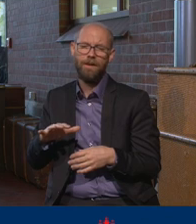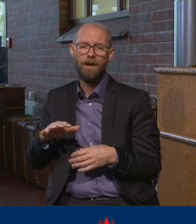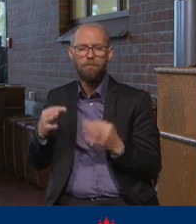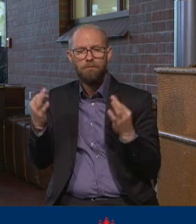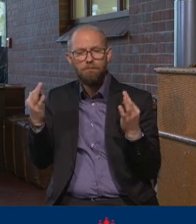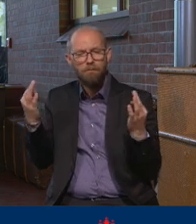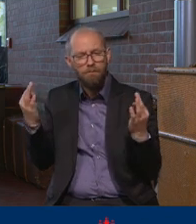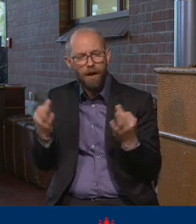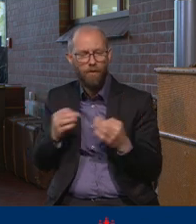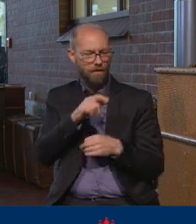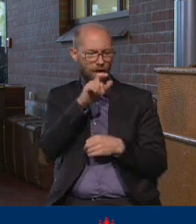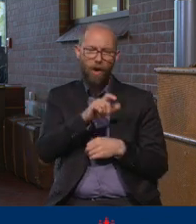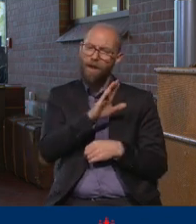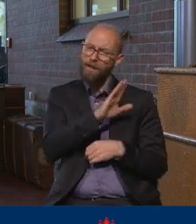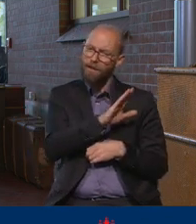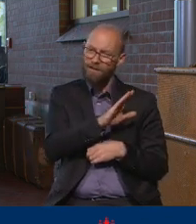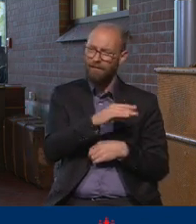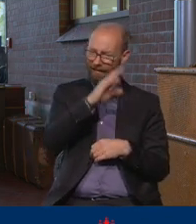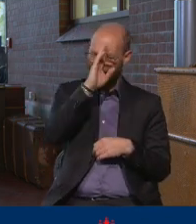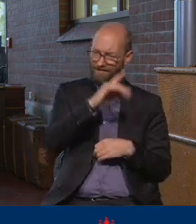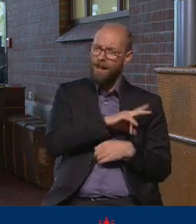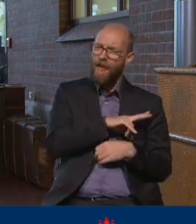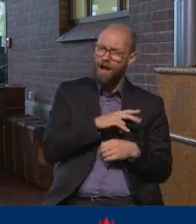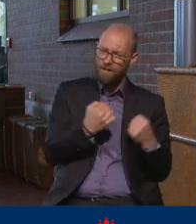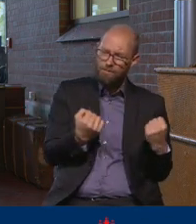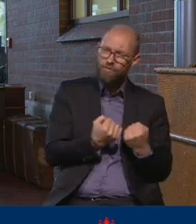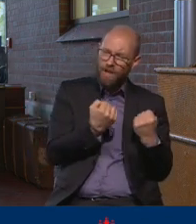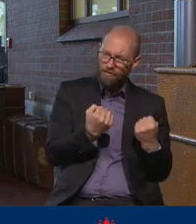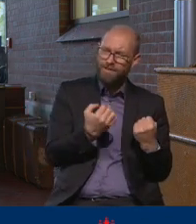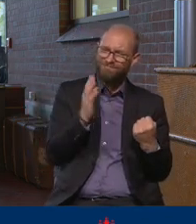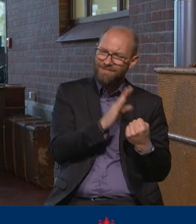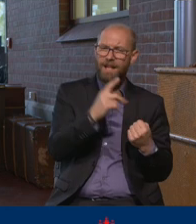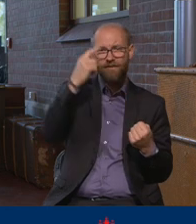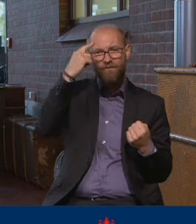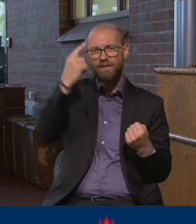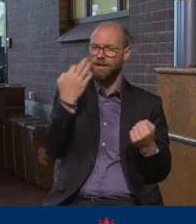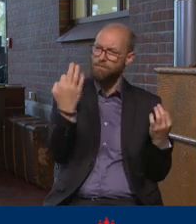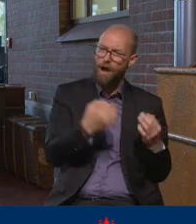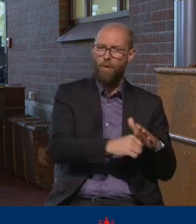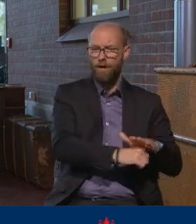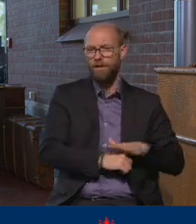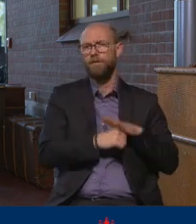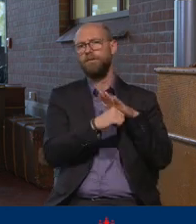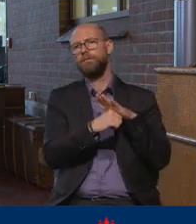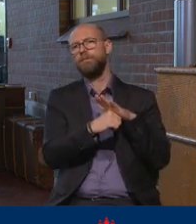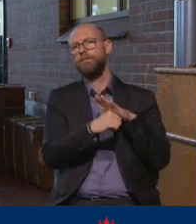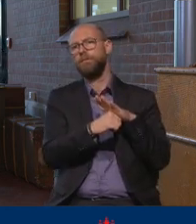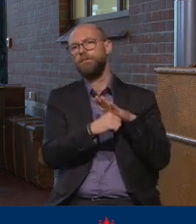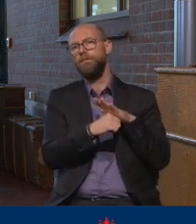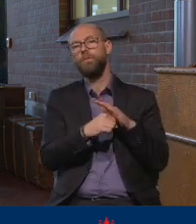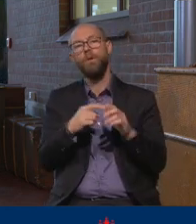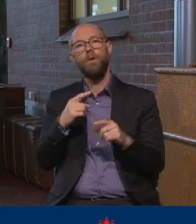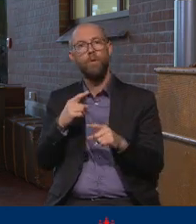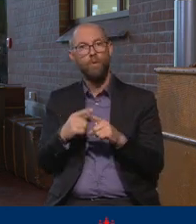die sich lange und gründlich damit beschäftigt haben wertvoll sind nicht zuletzt auch die